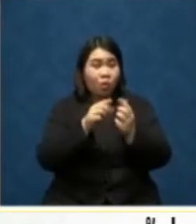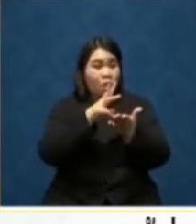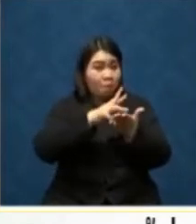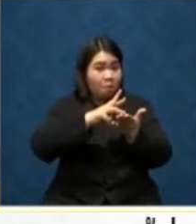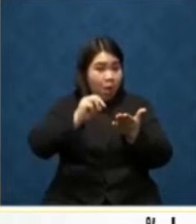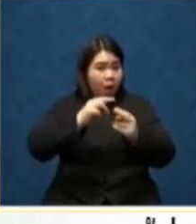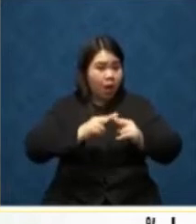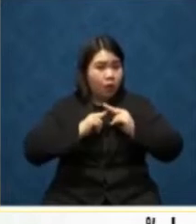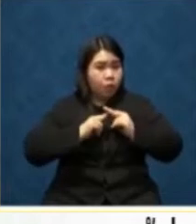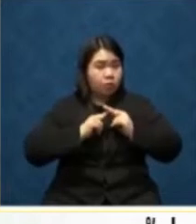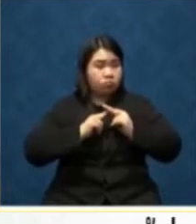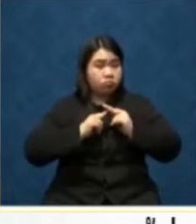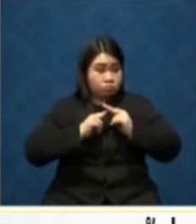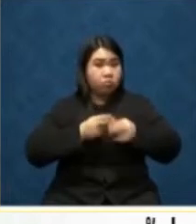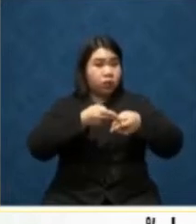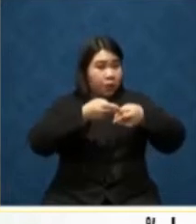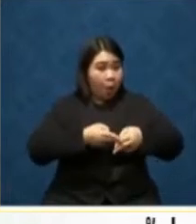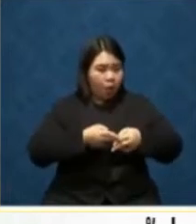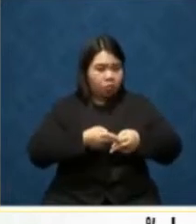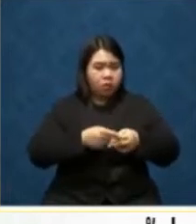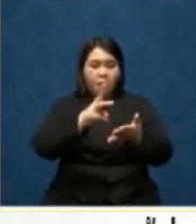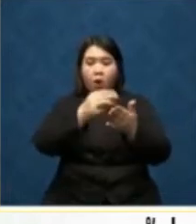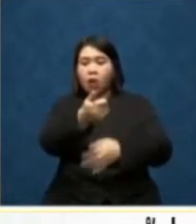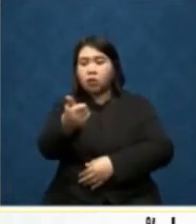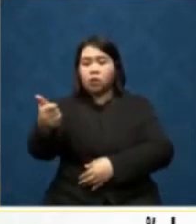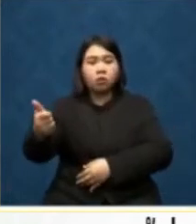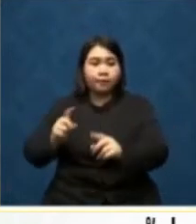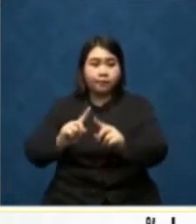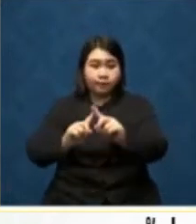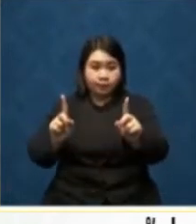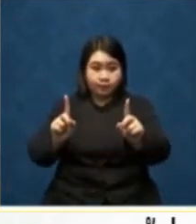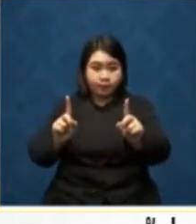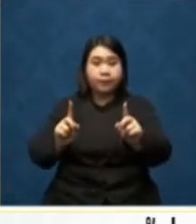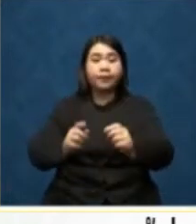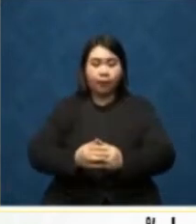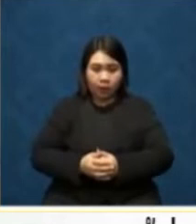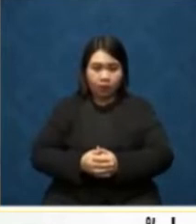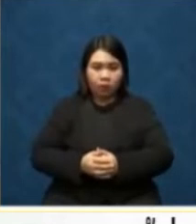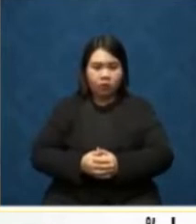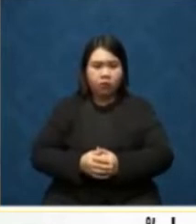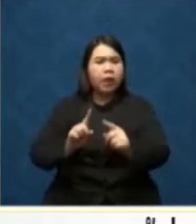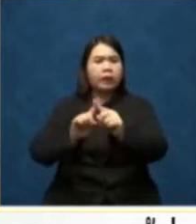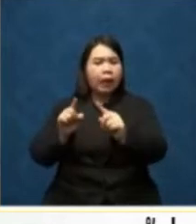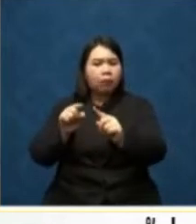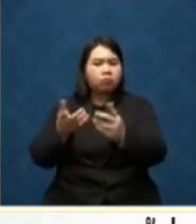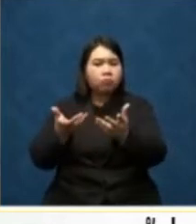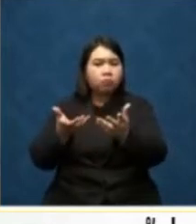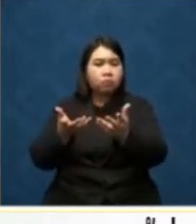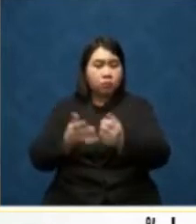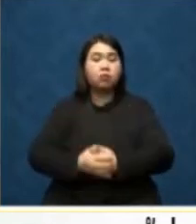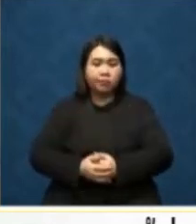จัดตงสถาบันอุดมศึกษาเอกชนแบเฉพาะไม่เหอนกับสถาบันอศ ไม